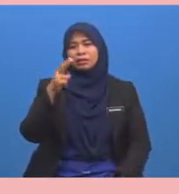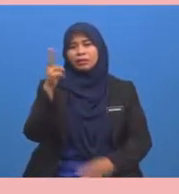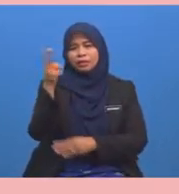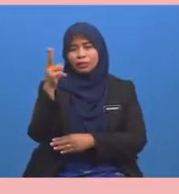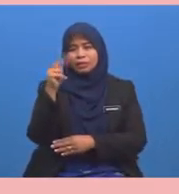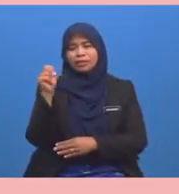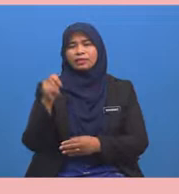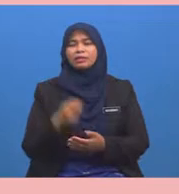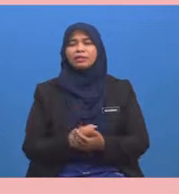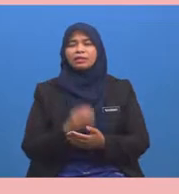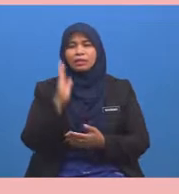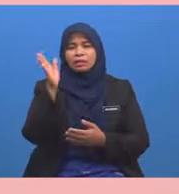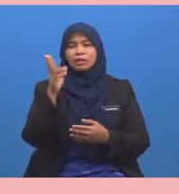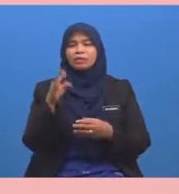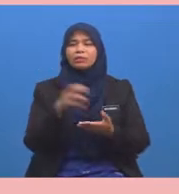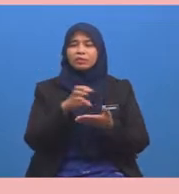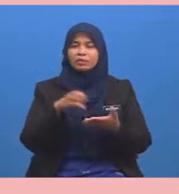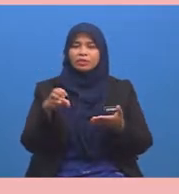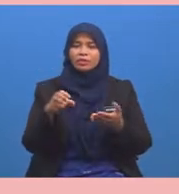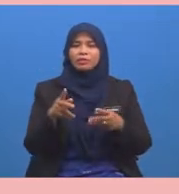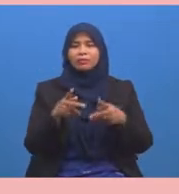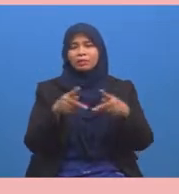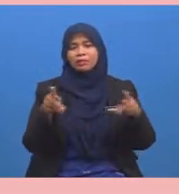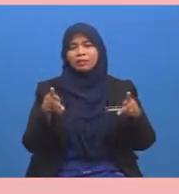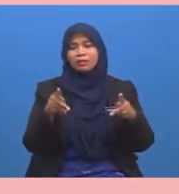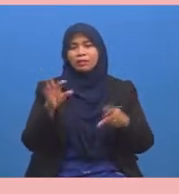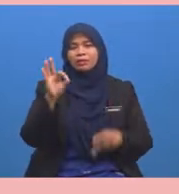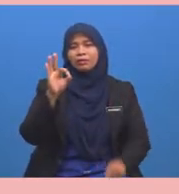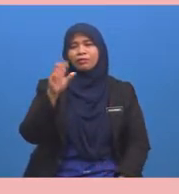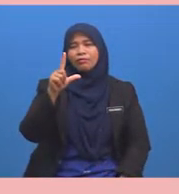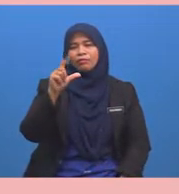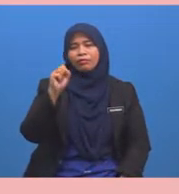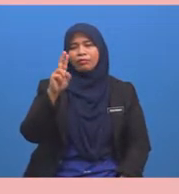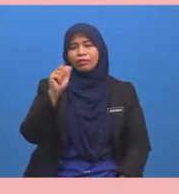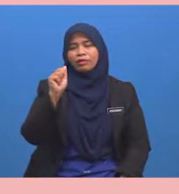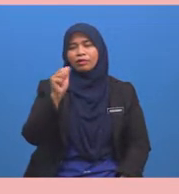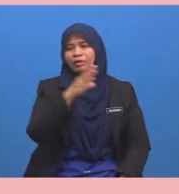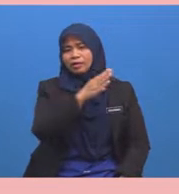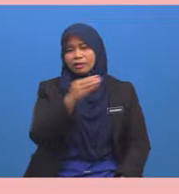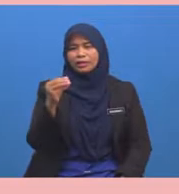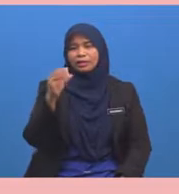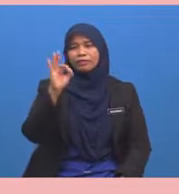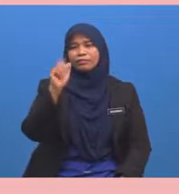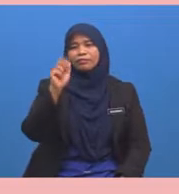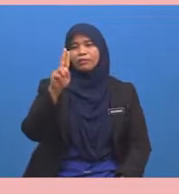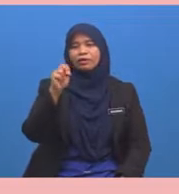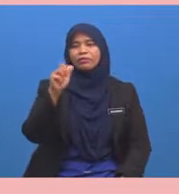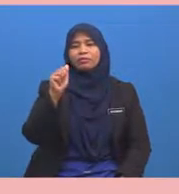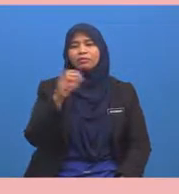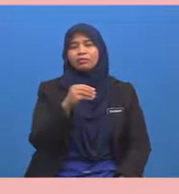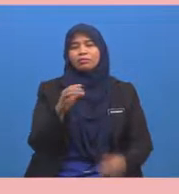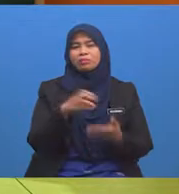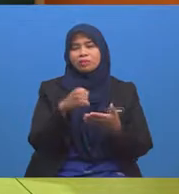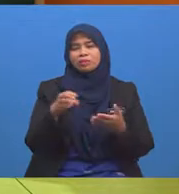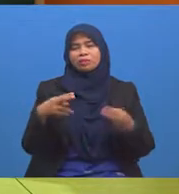sebagainya akan memusnahkan kepelbagaian flora dan fauna yang secara langsung turut memusnahkan habitat